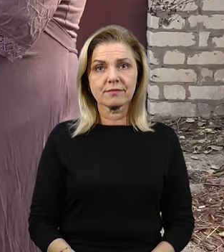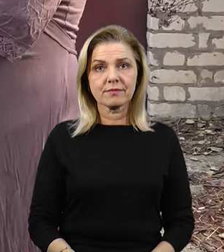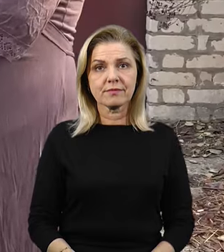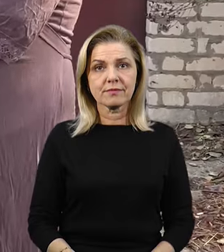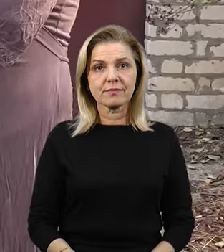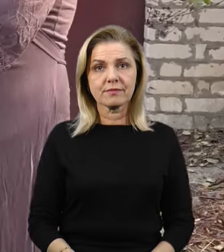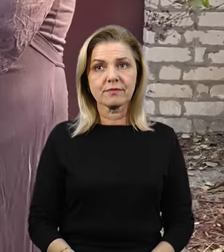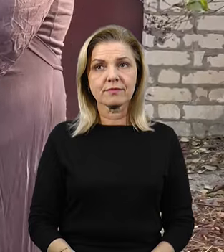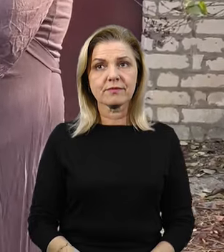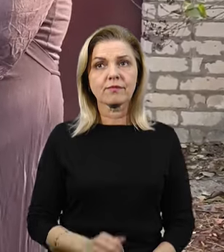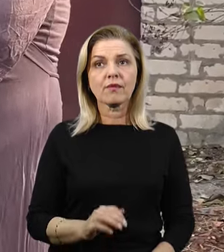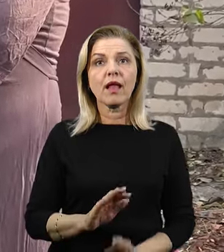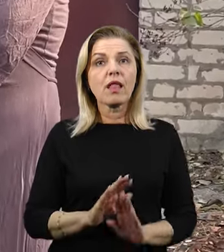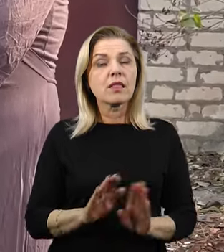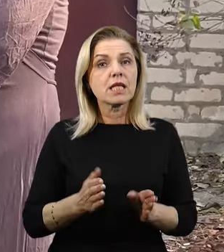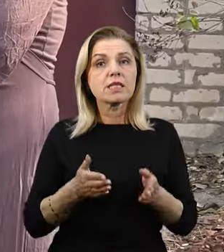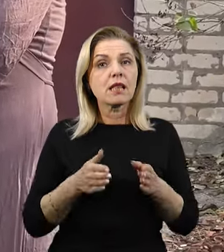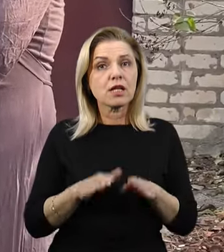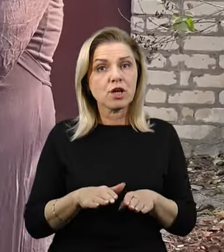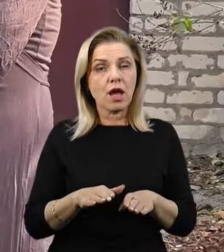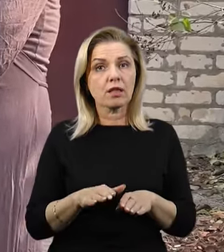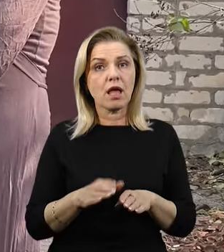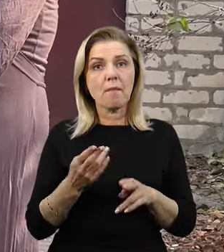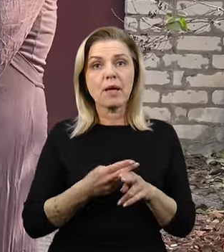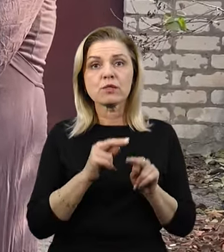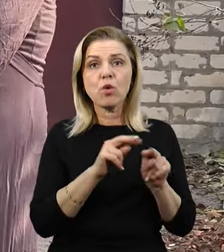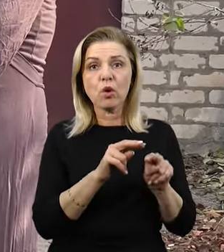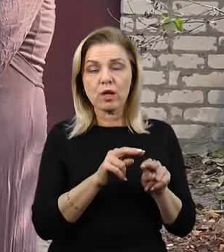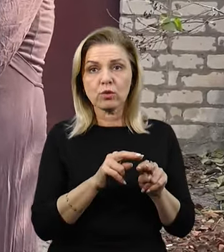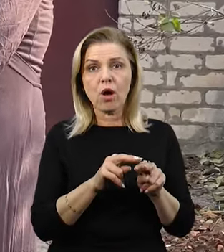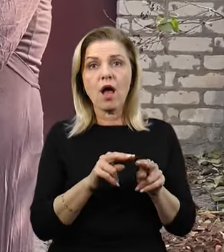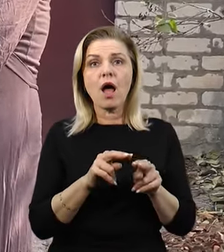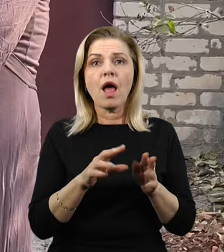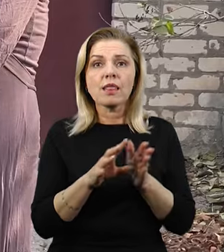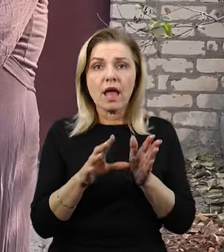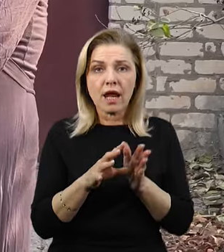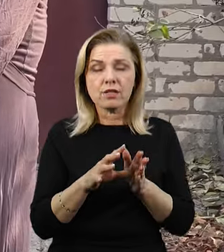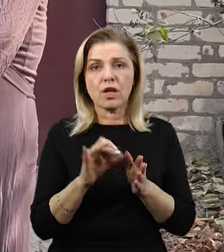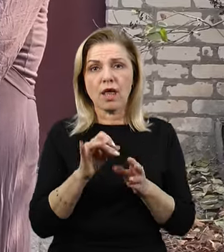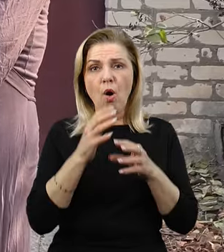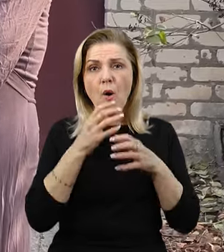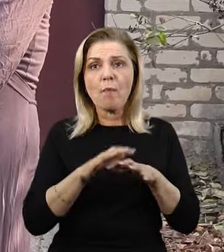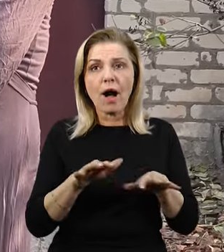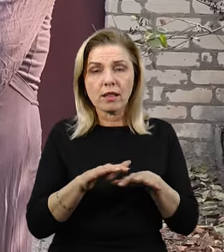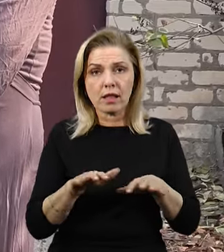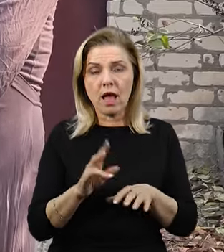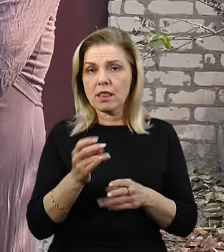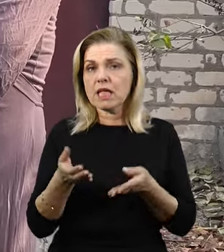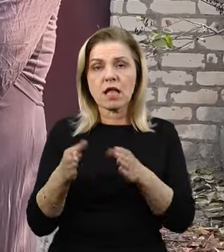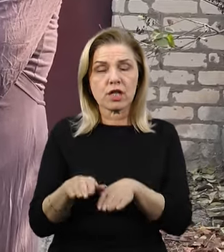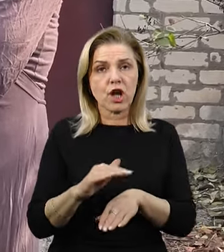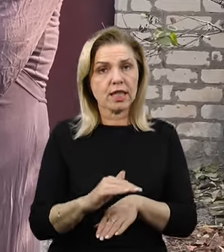Не залишайте без нагляду пічневе опалення і не доручайте дітям наглядати за пічю, не